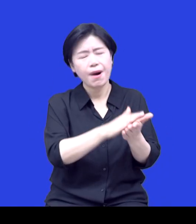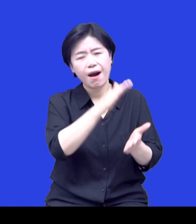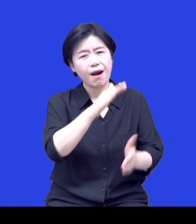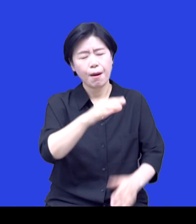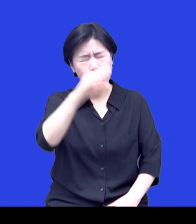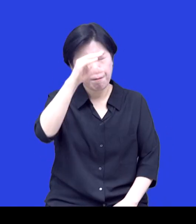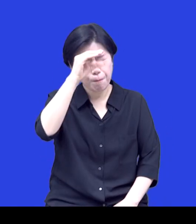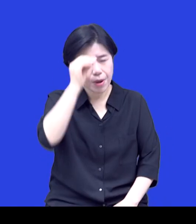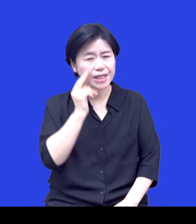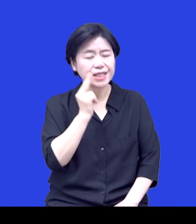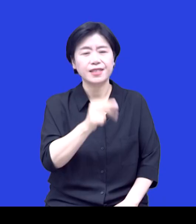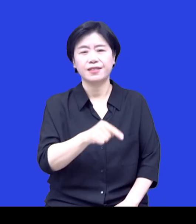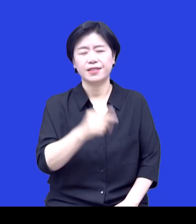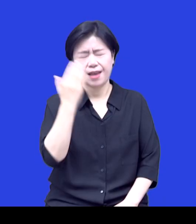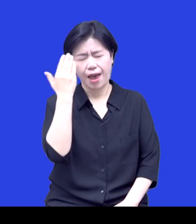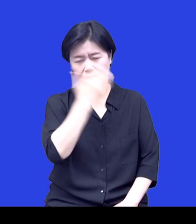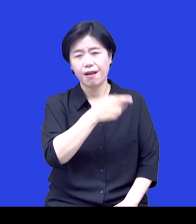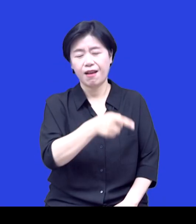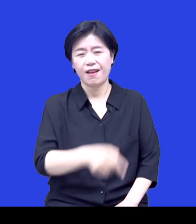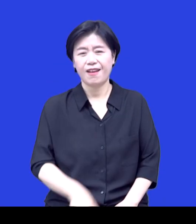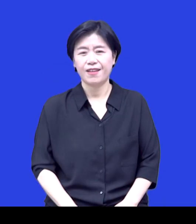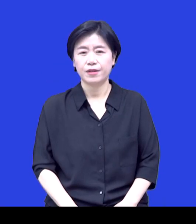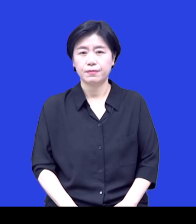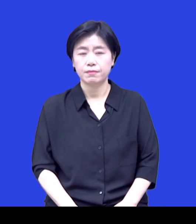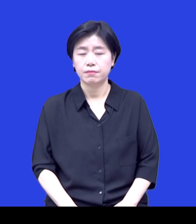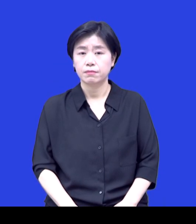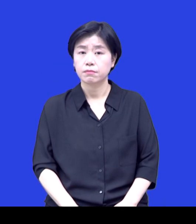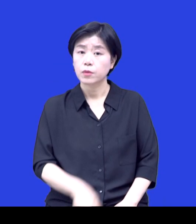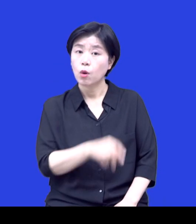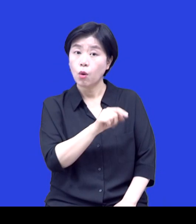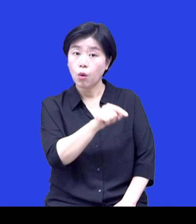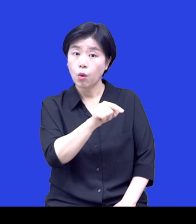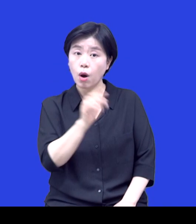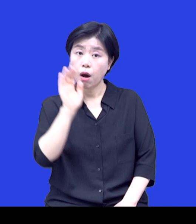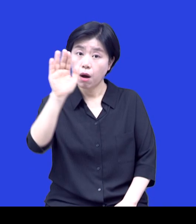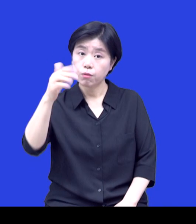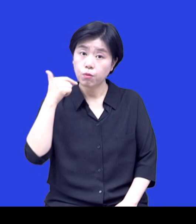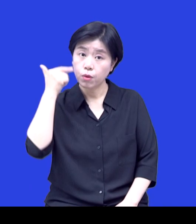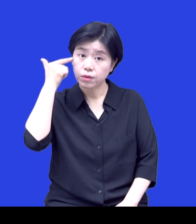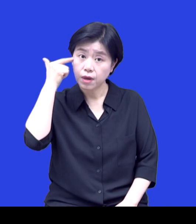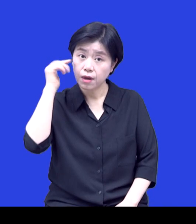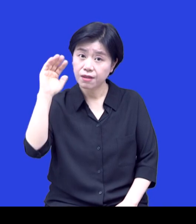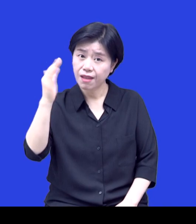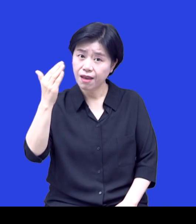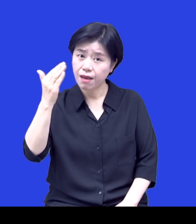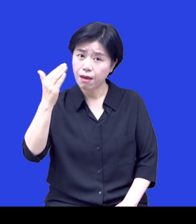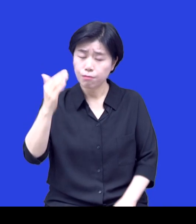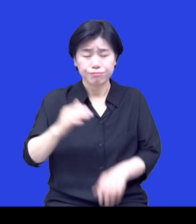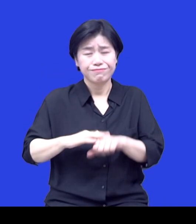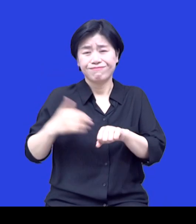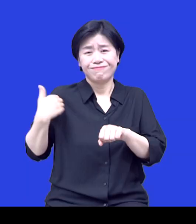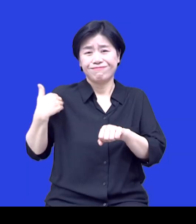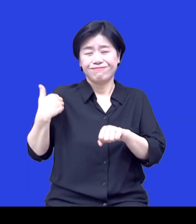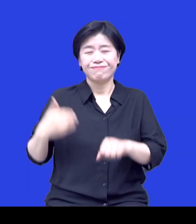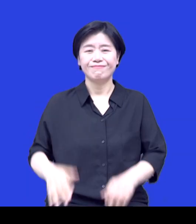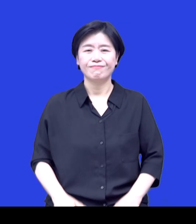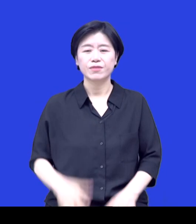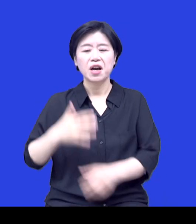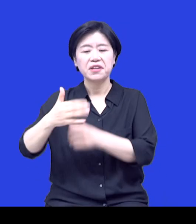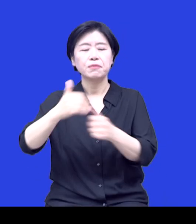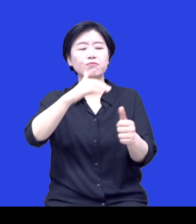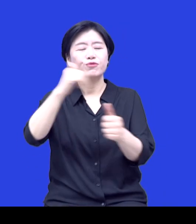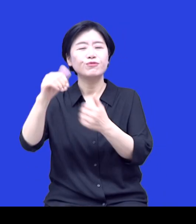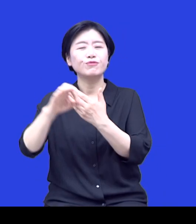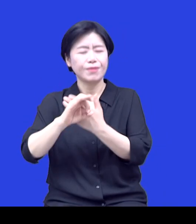면에서 모범생이에요. 그럼요. 그분은 목사님 안 되십니까? 글쎄 글쎄 모르죠. 또 말이야. 하나님께서 언제 부르실지 그건 모르는 그럼요. 거죠. 예. 그래서 참